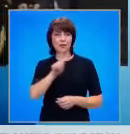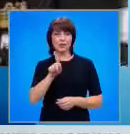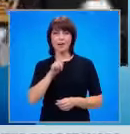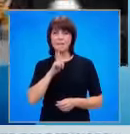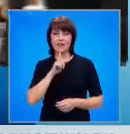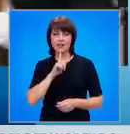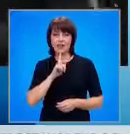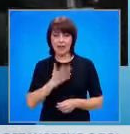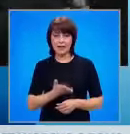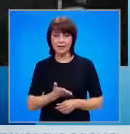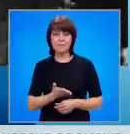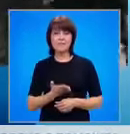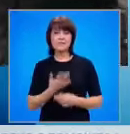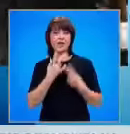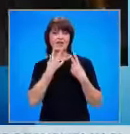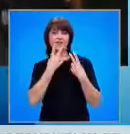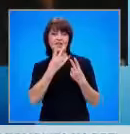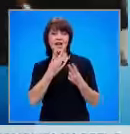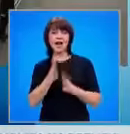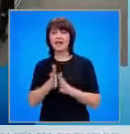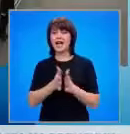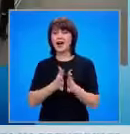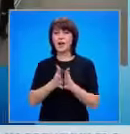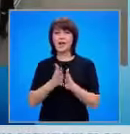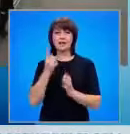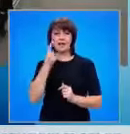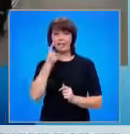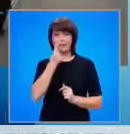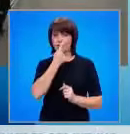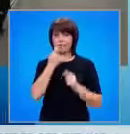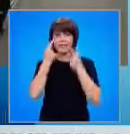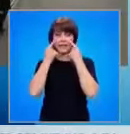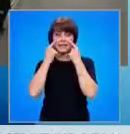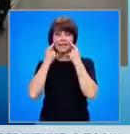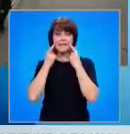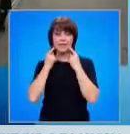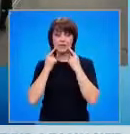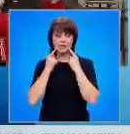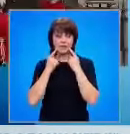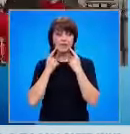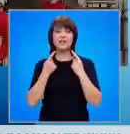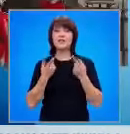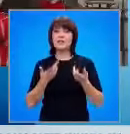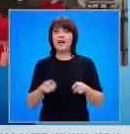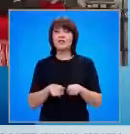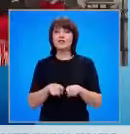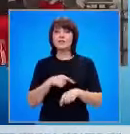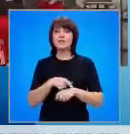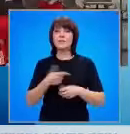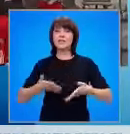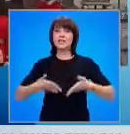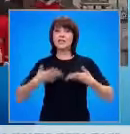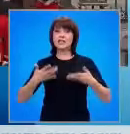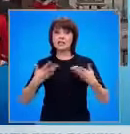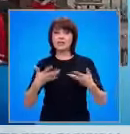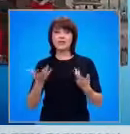този миг видях в очите на хората около мен сълзи, но също така после те споделиха, че са много щастливи и от факта, че са успели